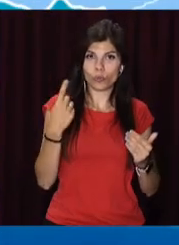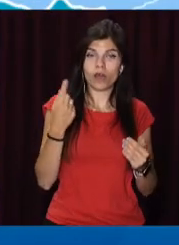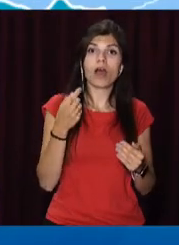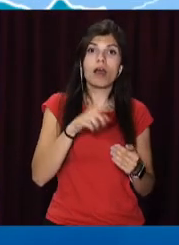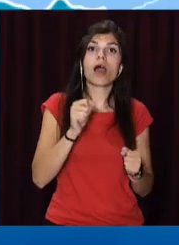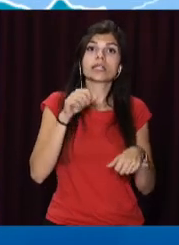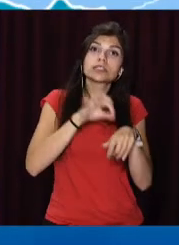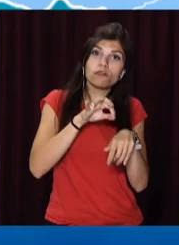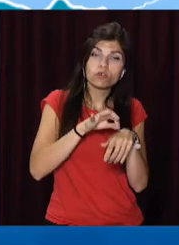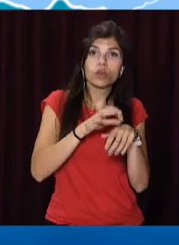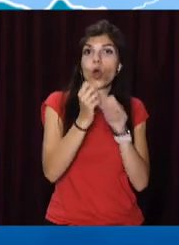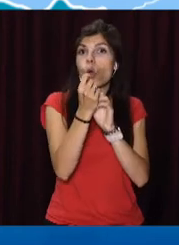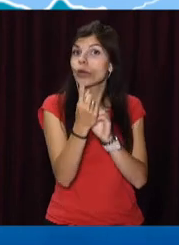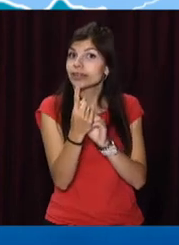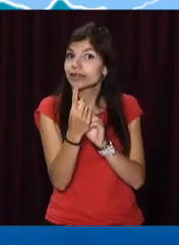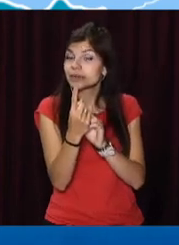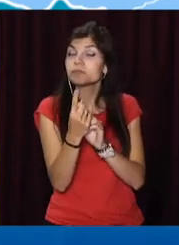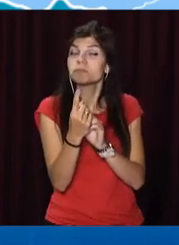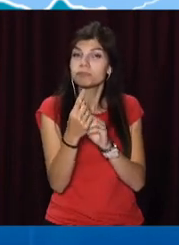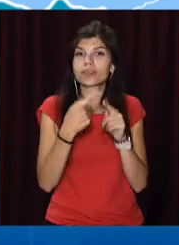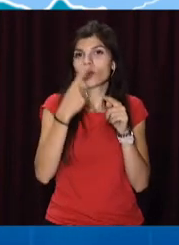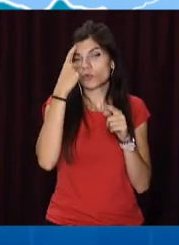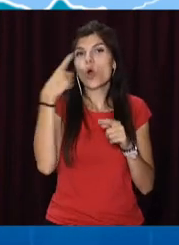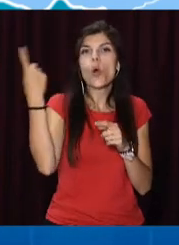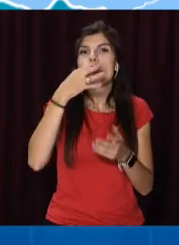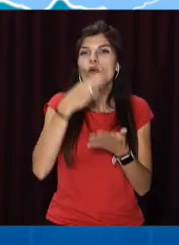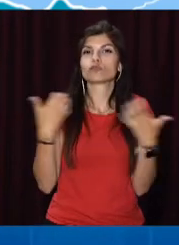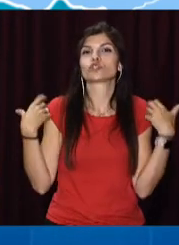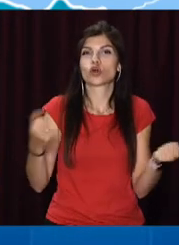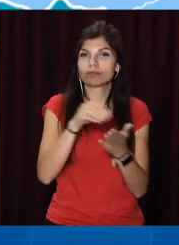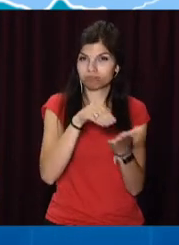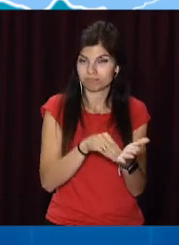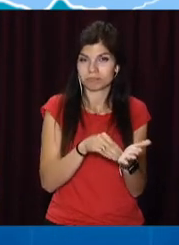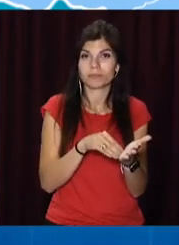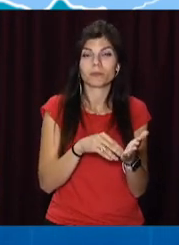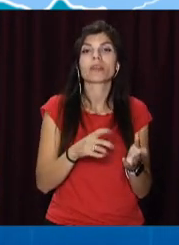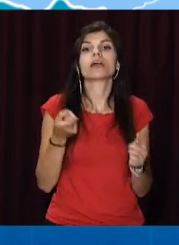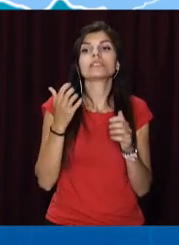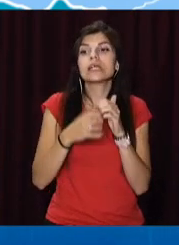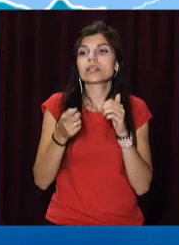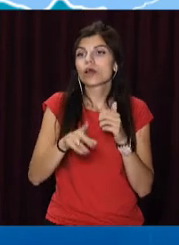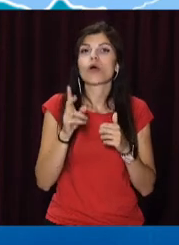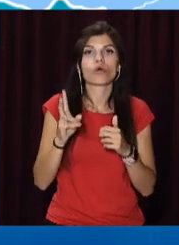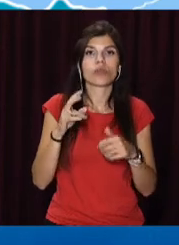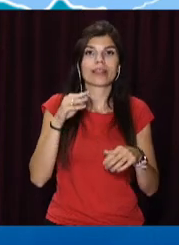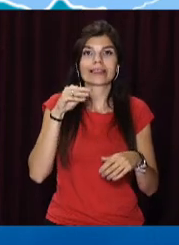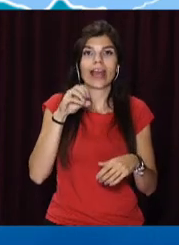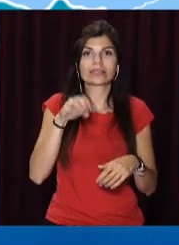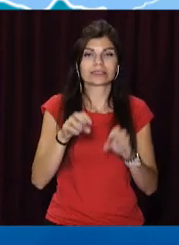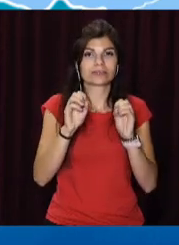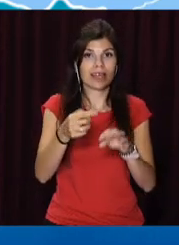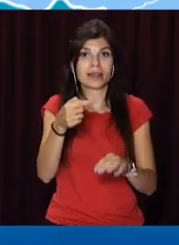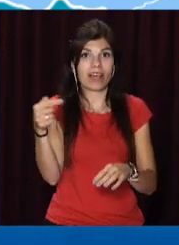той час як захворіли – 11. Про це повідомили в обласному департаменті охорони здоров'я. Серед тих, хто отримав негативний тест на